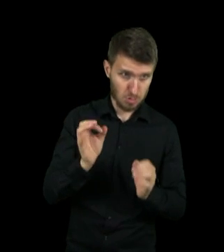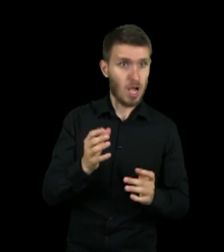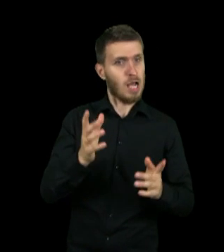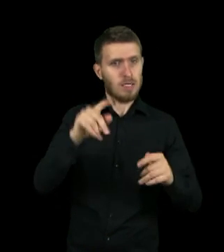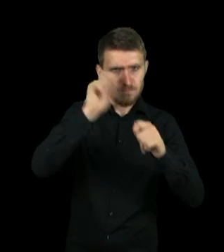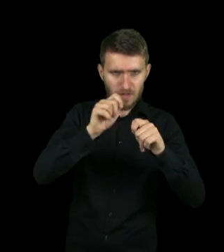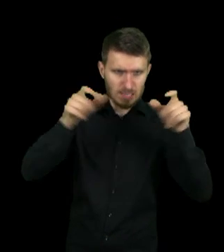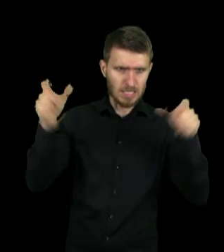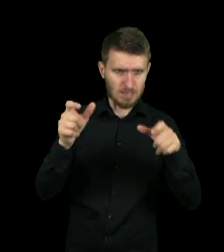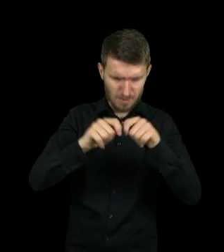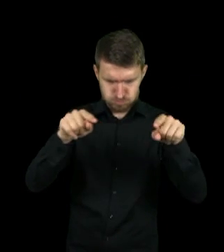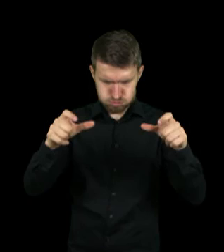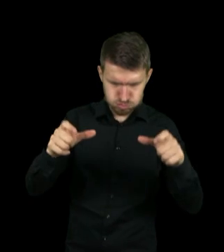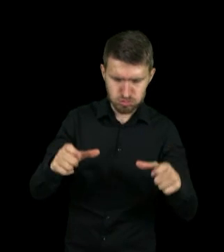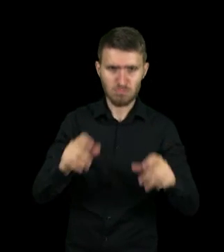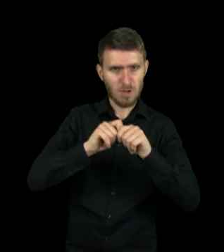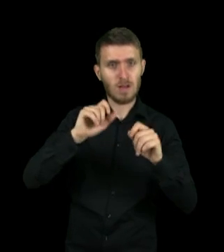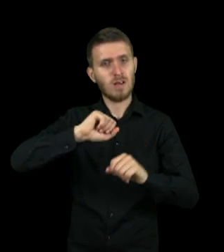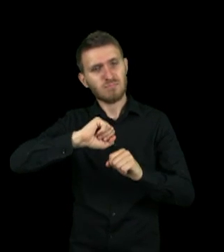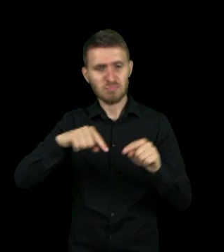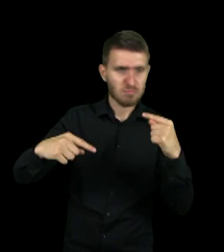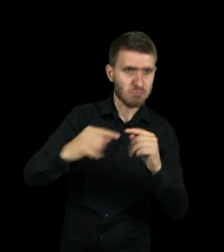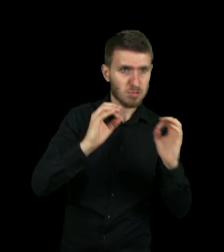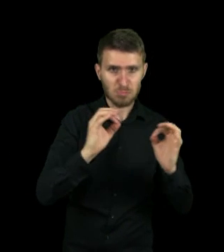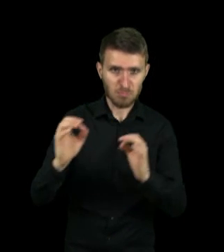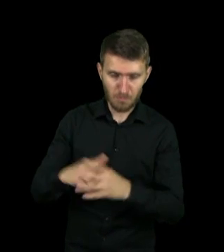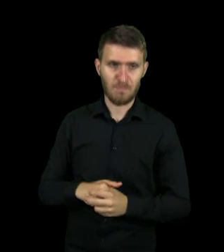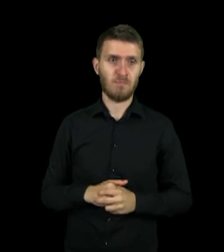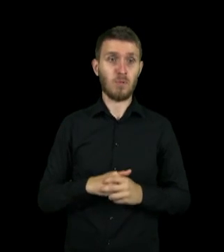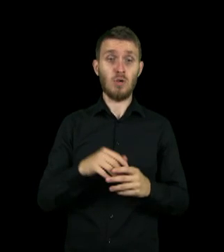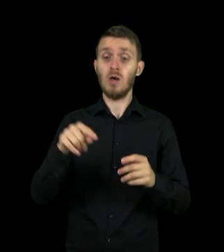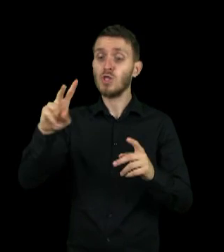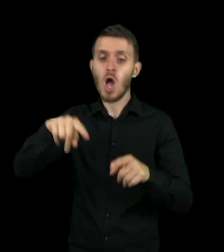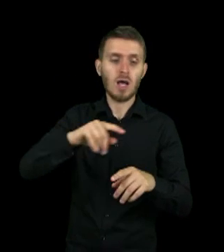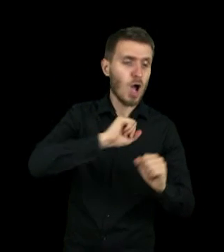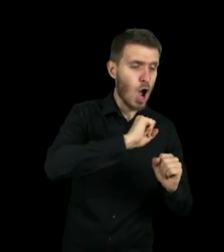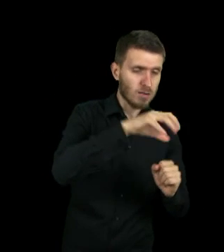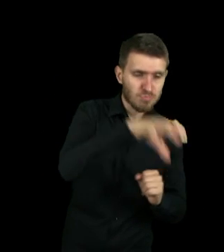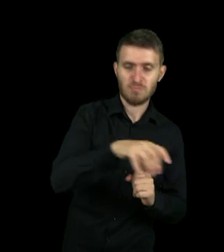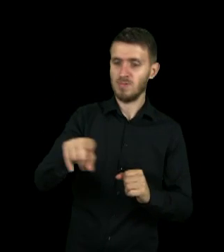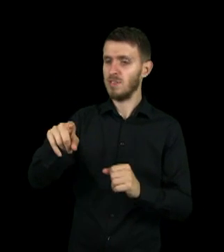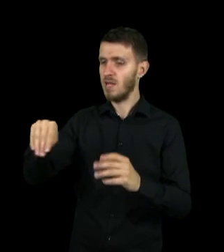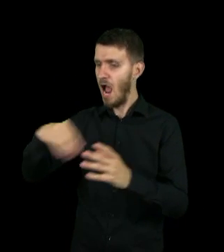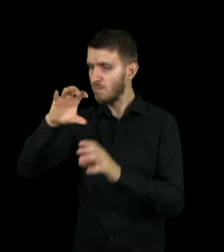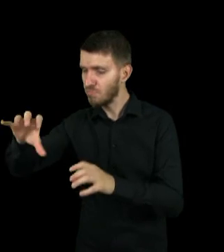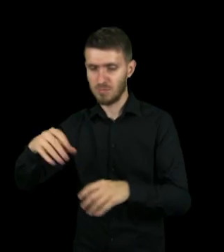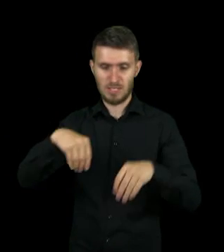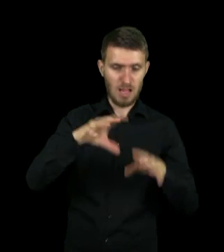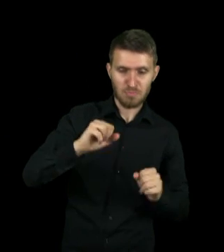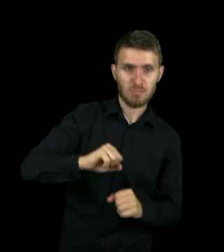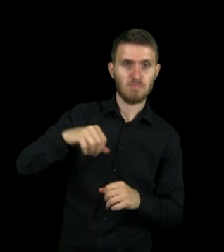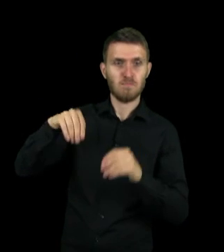usługi ten człowiek może zapew zapewniać terminale elementy sieci każdy weźmie jakiś udział